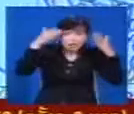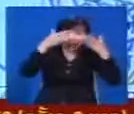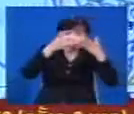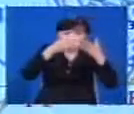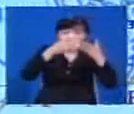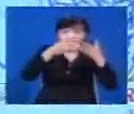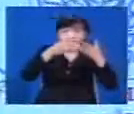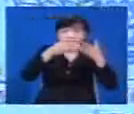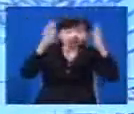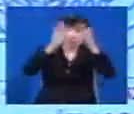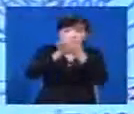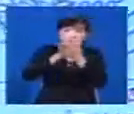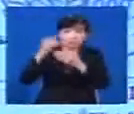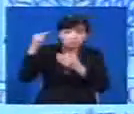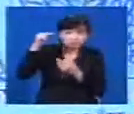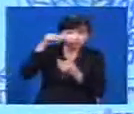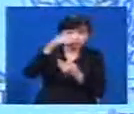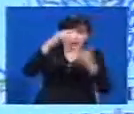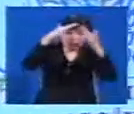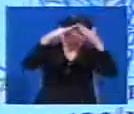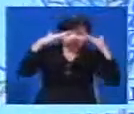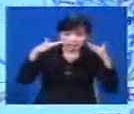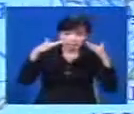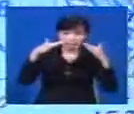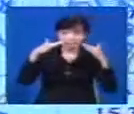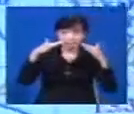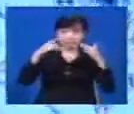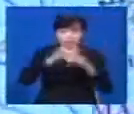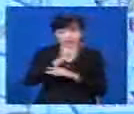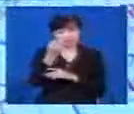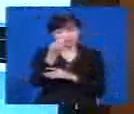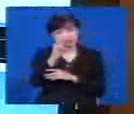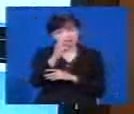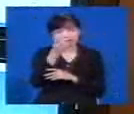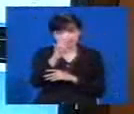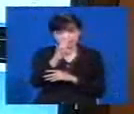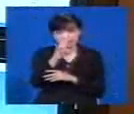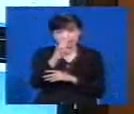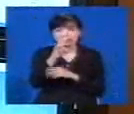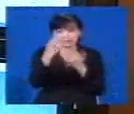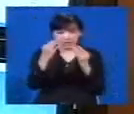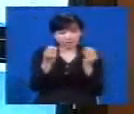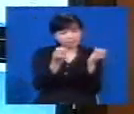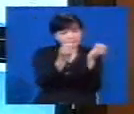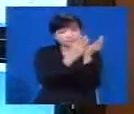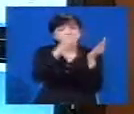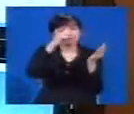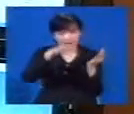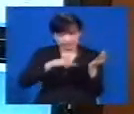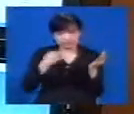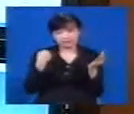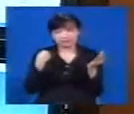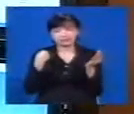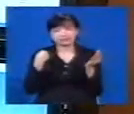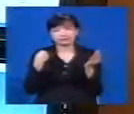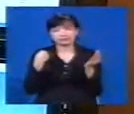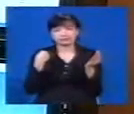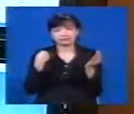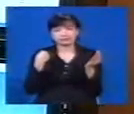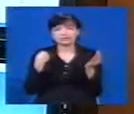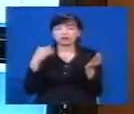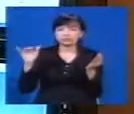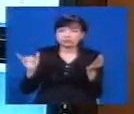นะครับเข้าฝั่งเวียดนามซึ่งจะมีผลกระทบกับประเทศไทยแต่จากการประชุมหารือซิงเกิลคอมมานด์16หน่วยงานเมื่อวานครบแล้วเนี่ยรันโมเดลทั้งของ